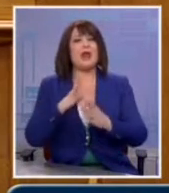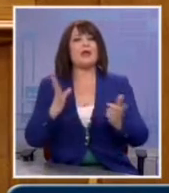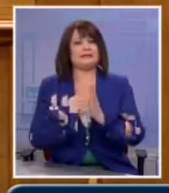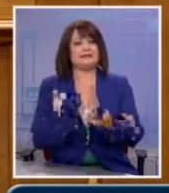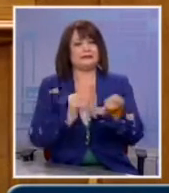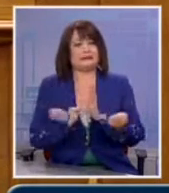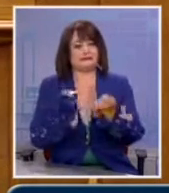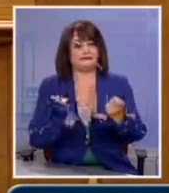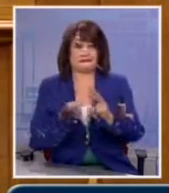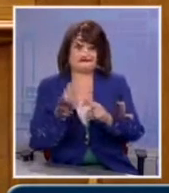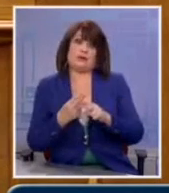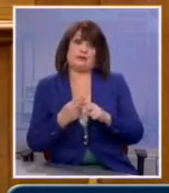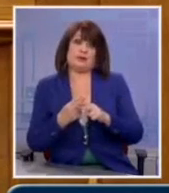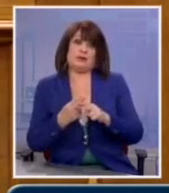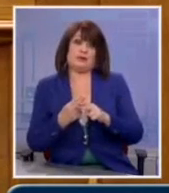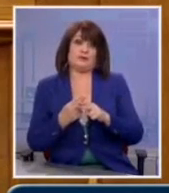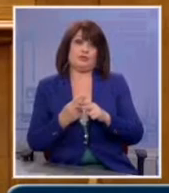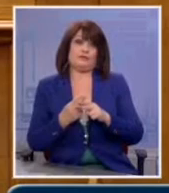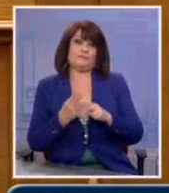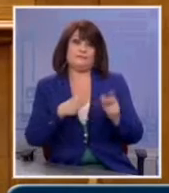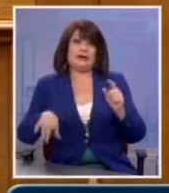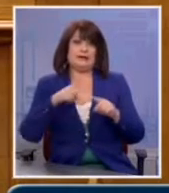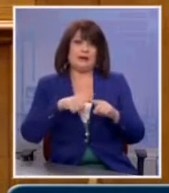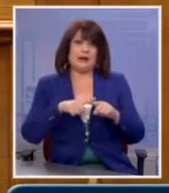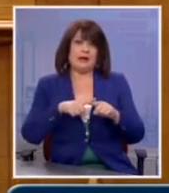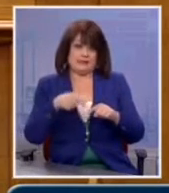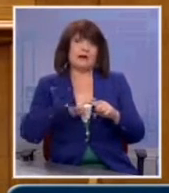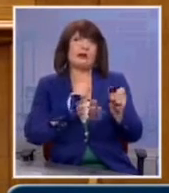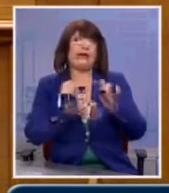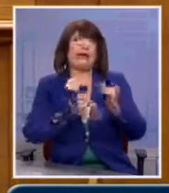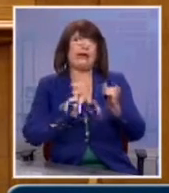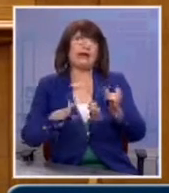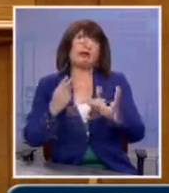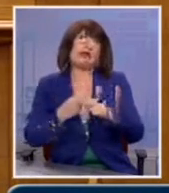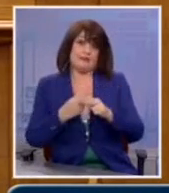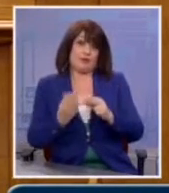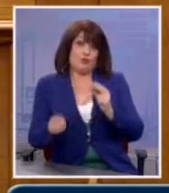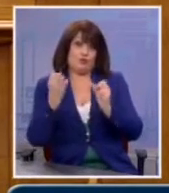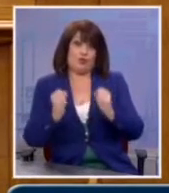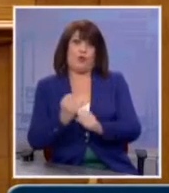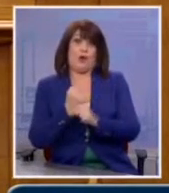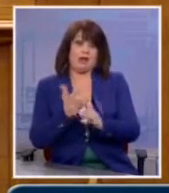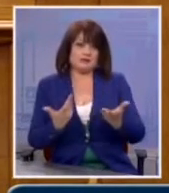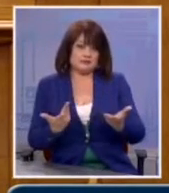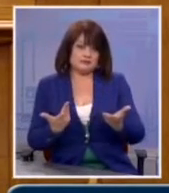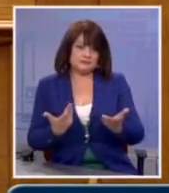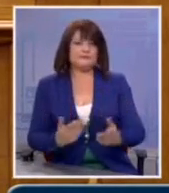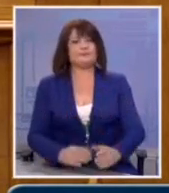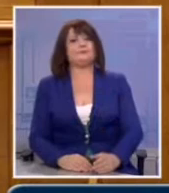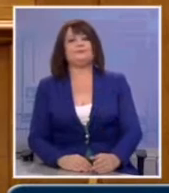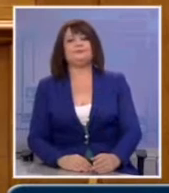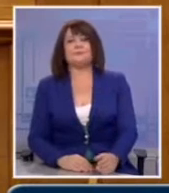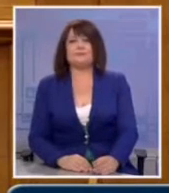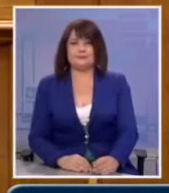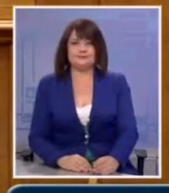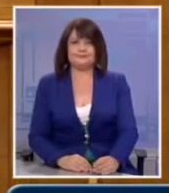εργαζόμενοι, πράγμα σημαντικό για την χώρα μας στην περίοδο που διανύουμε, μια περίοδο όπου λόγω της